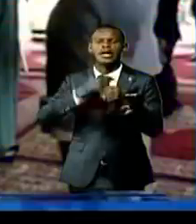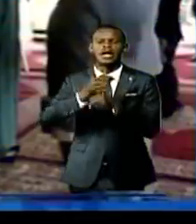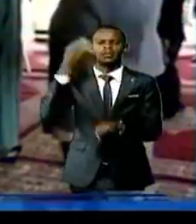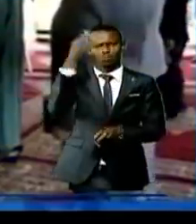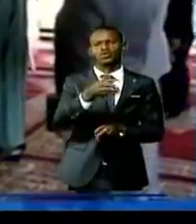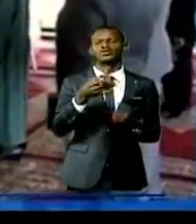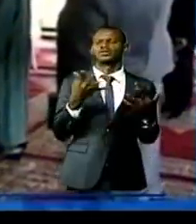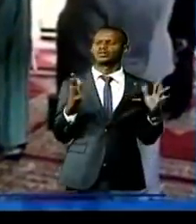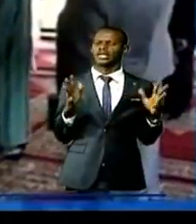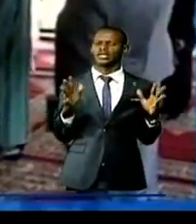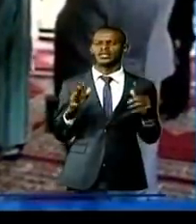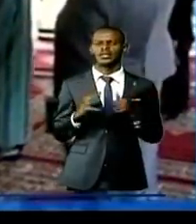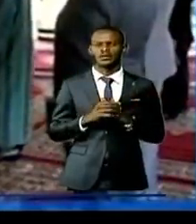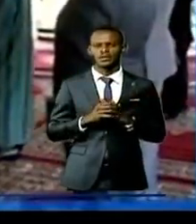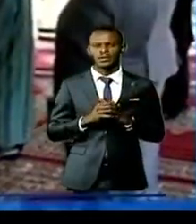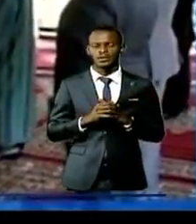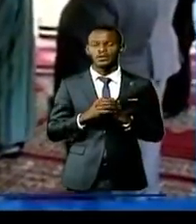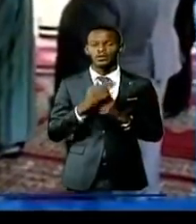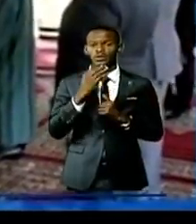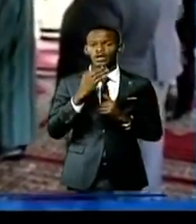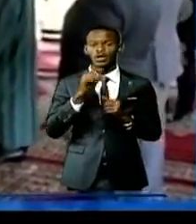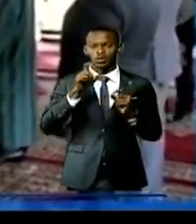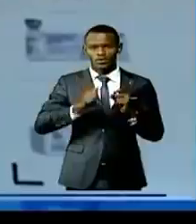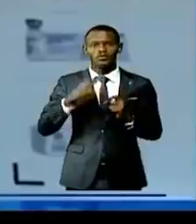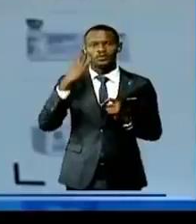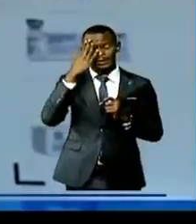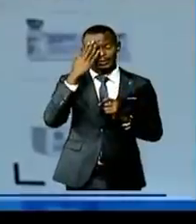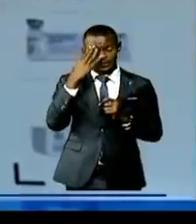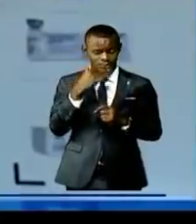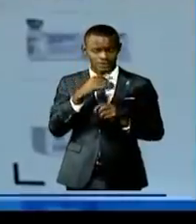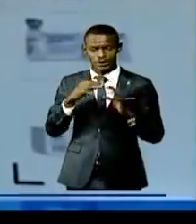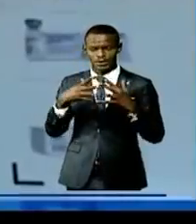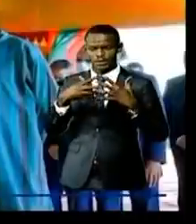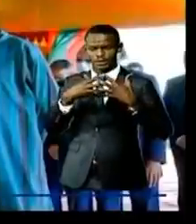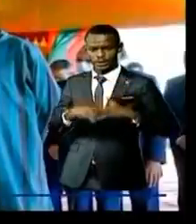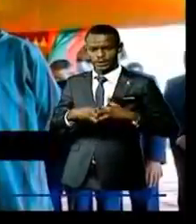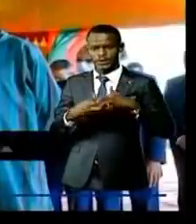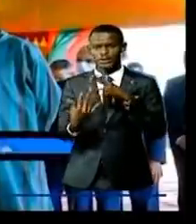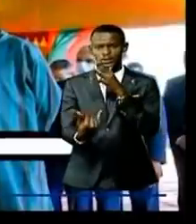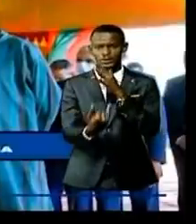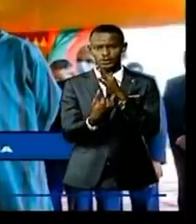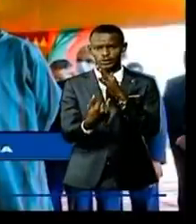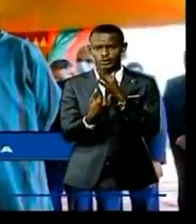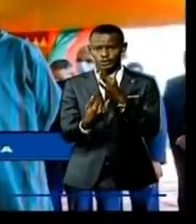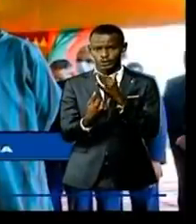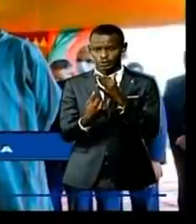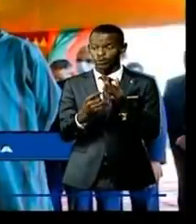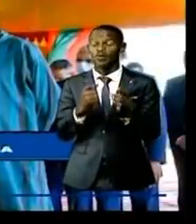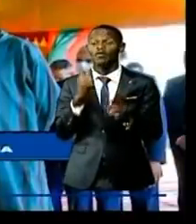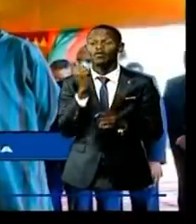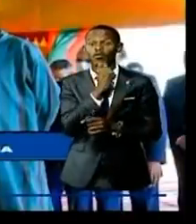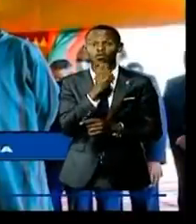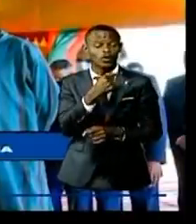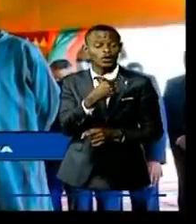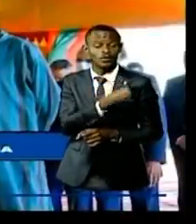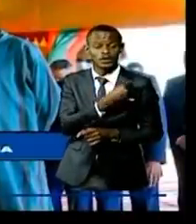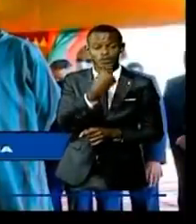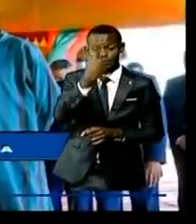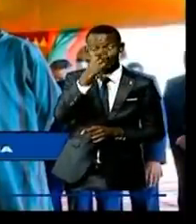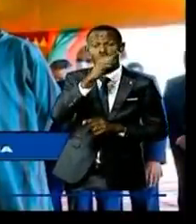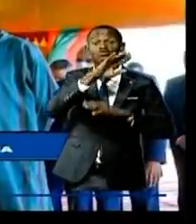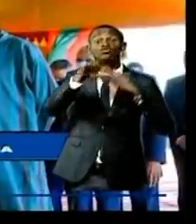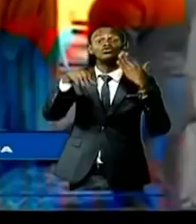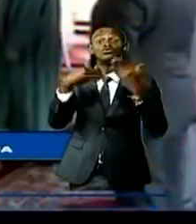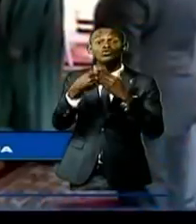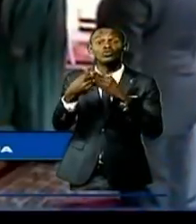usine permettra d'assurer non seulement l'autosuffisance du royaume en matière de vaccins, mais aussi de faire de ce